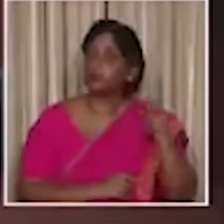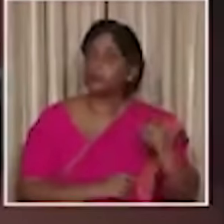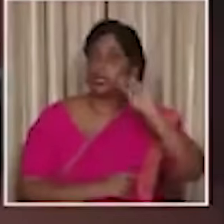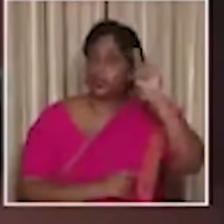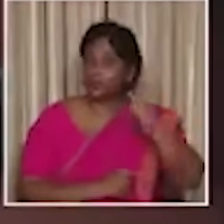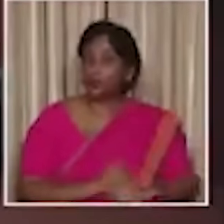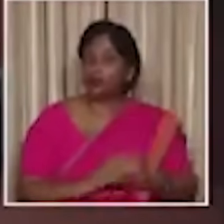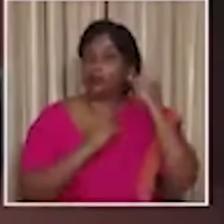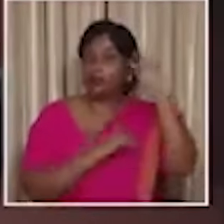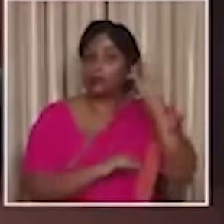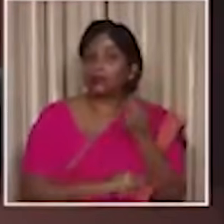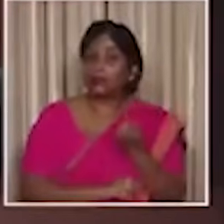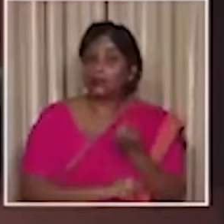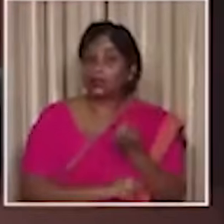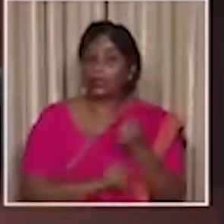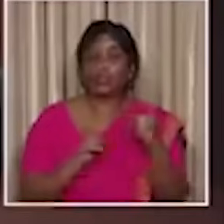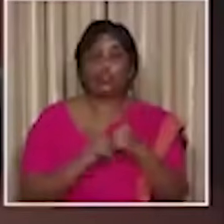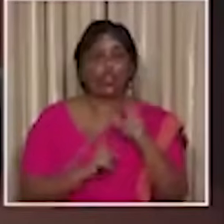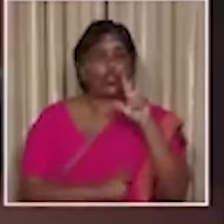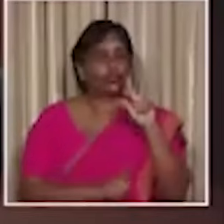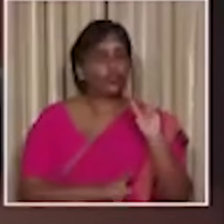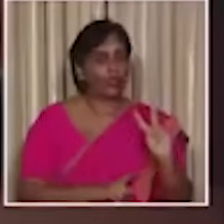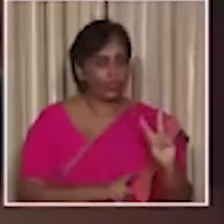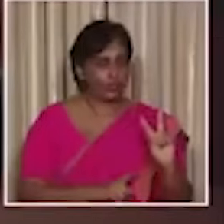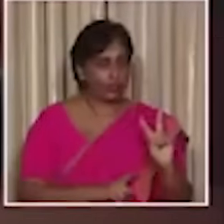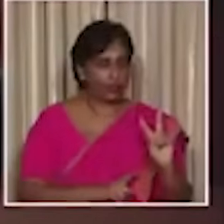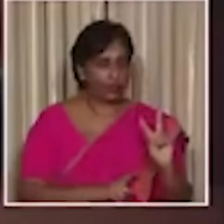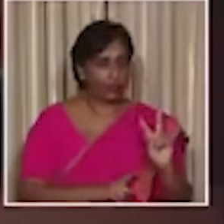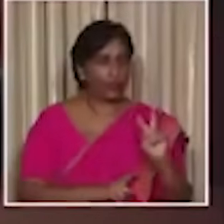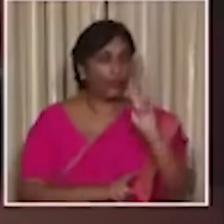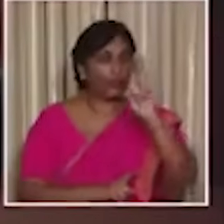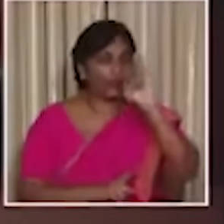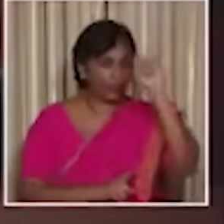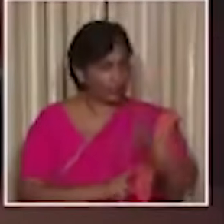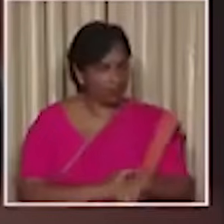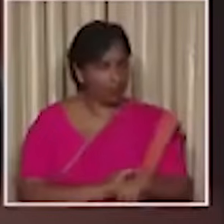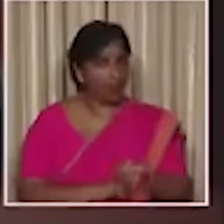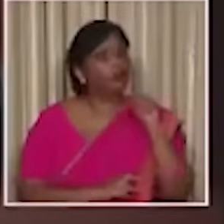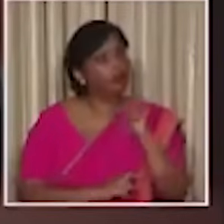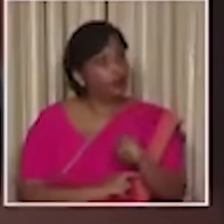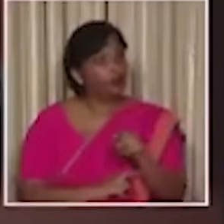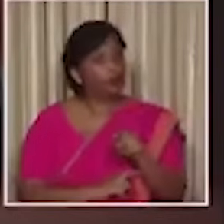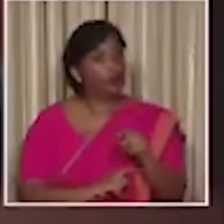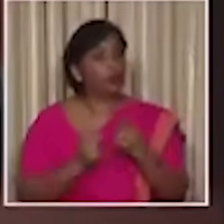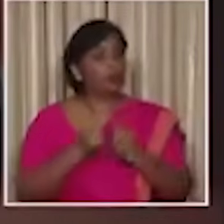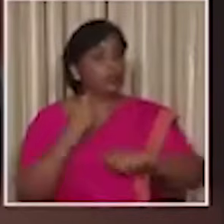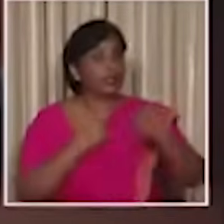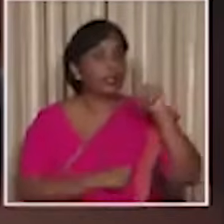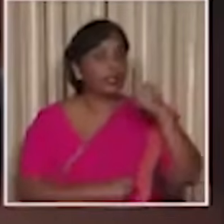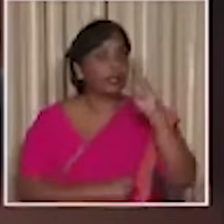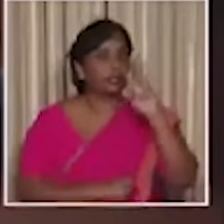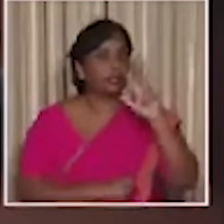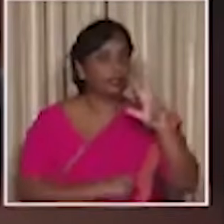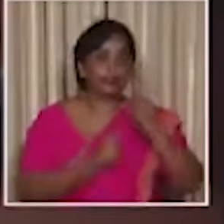kiaman ni kira deh. Egalan deh ni dolar asuh dekat rupiah visi ada. Egalan dia nak kasih tisda tamai egalan apa naya nak kerja